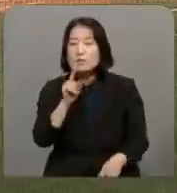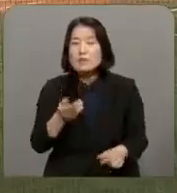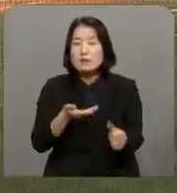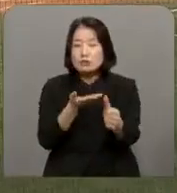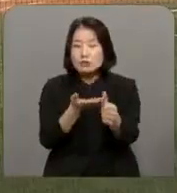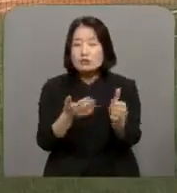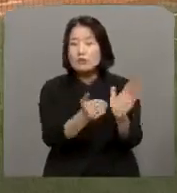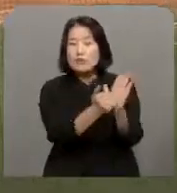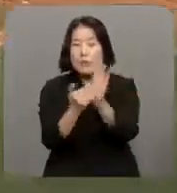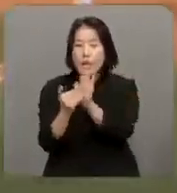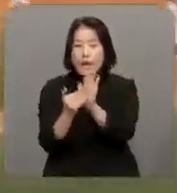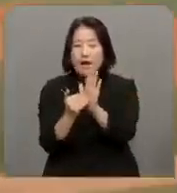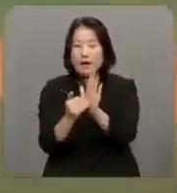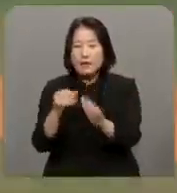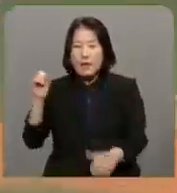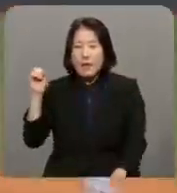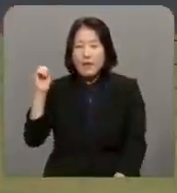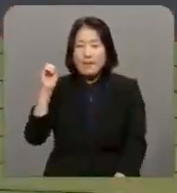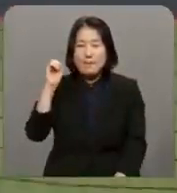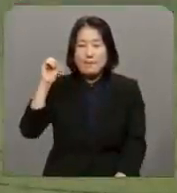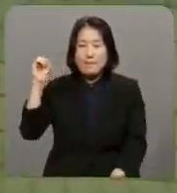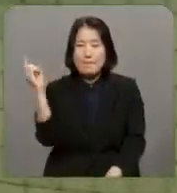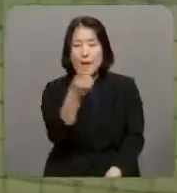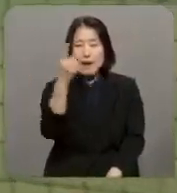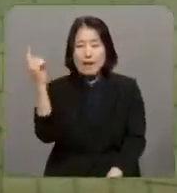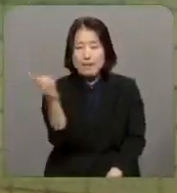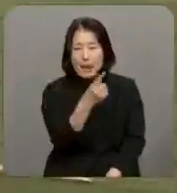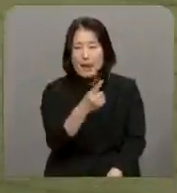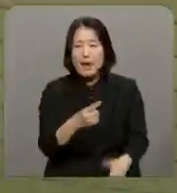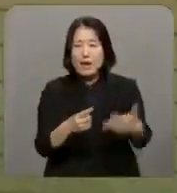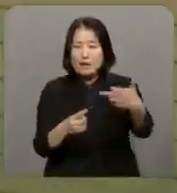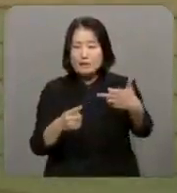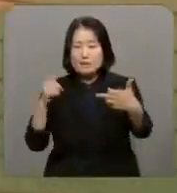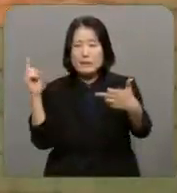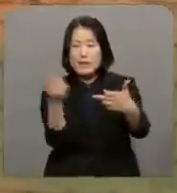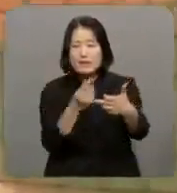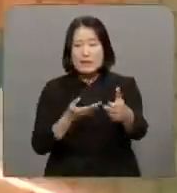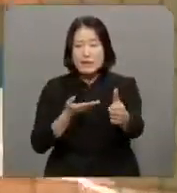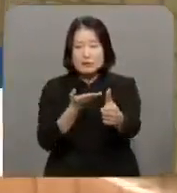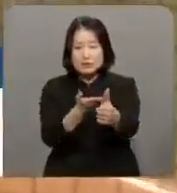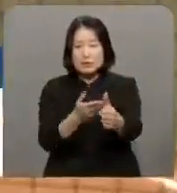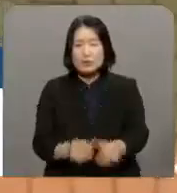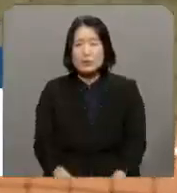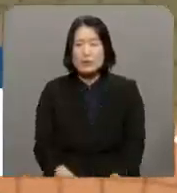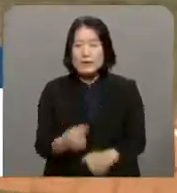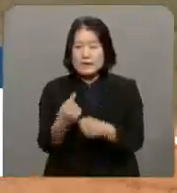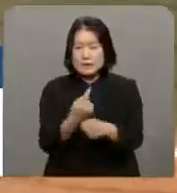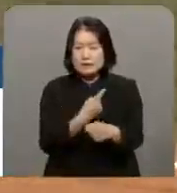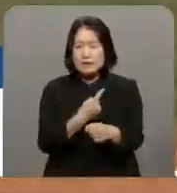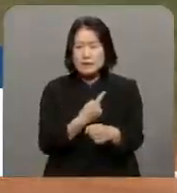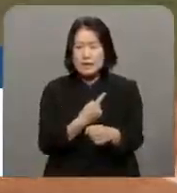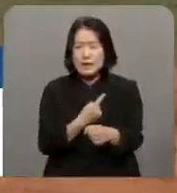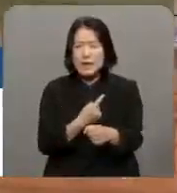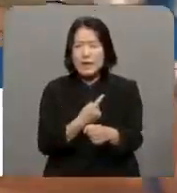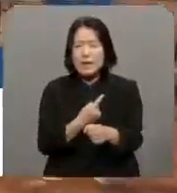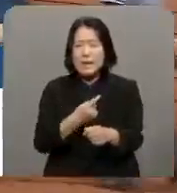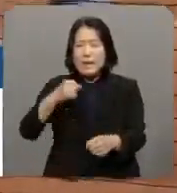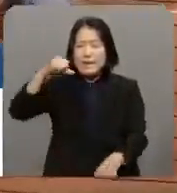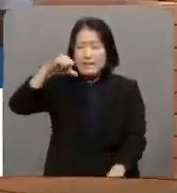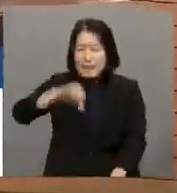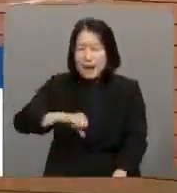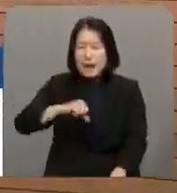이끈 타선은 장단 17안타를 쏟아냈습니다. 역전 볼넷을 줘가지고 굉장히 아쉬웠었는데